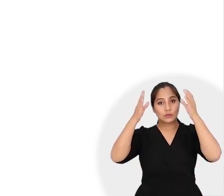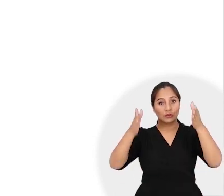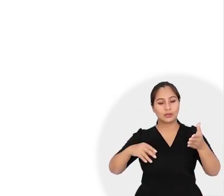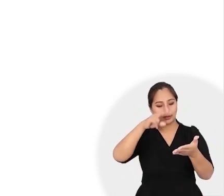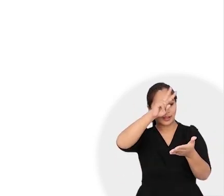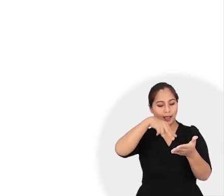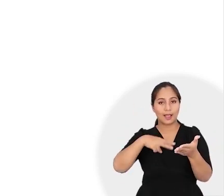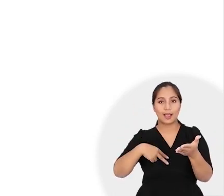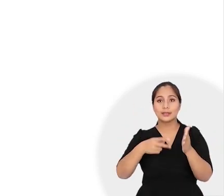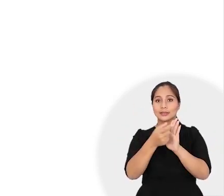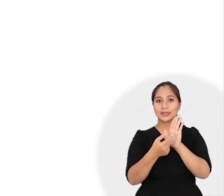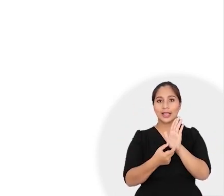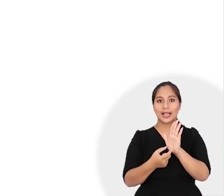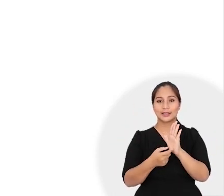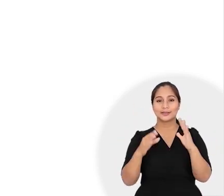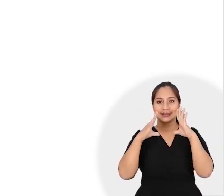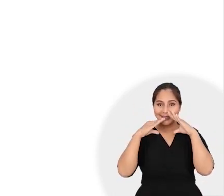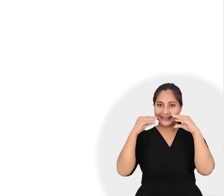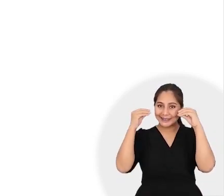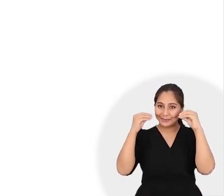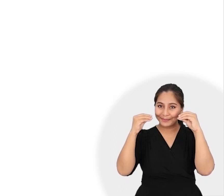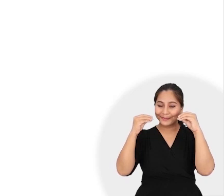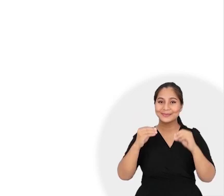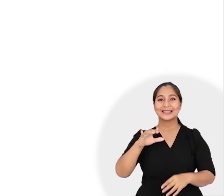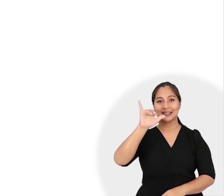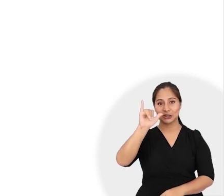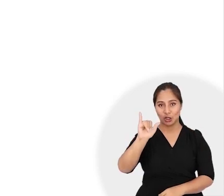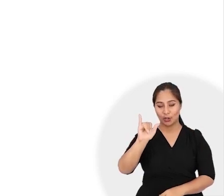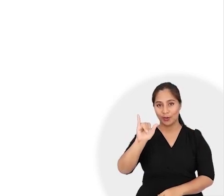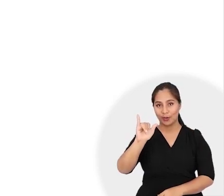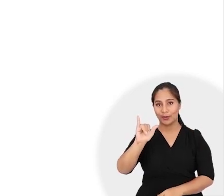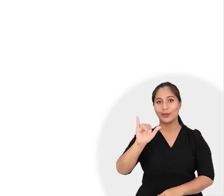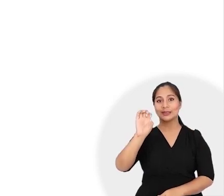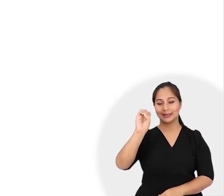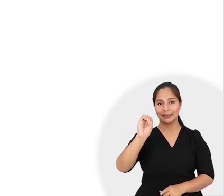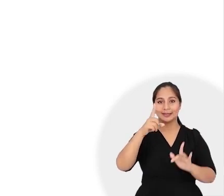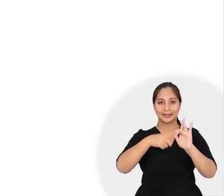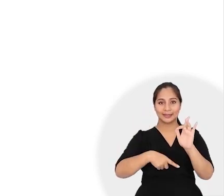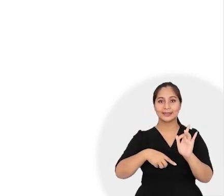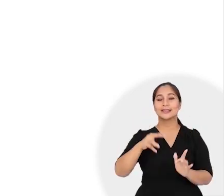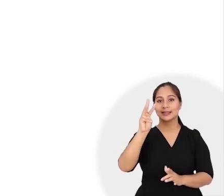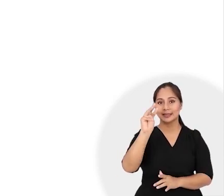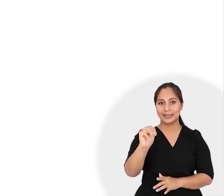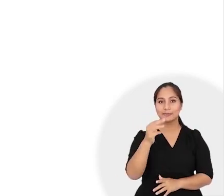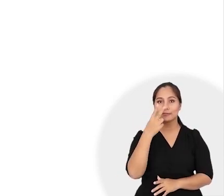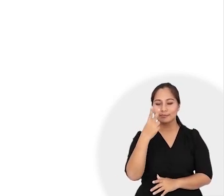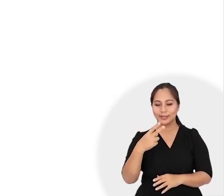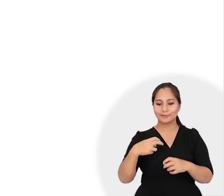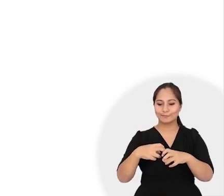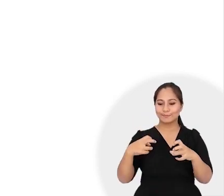ครูจะอ่านคำว่ายิ้มให้พวกหลานเอาก้อนหินไปวางใส่ทางข้างคำศัพท์คำว่